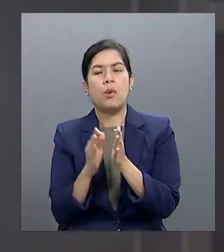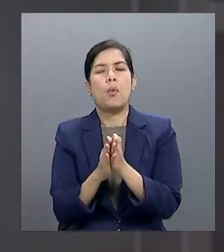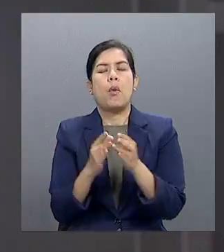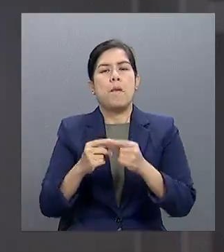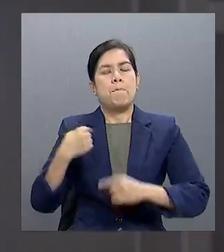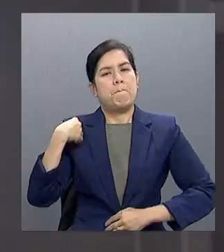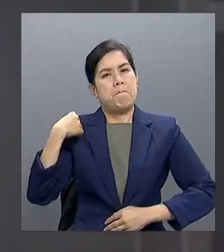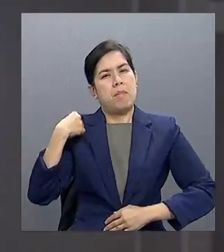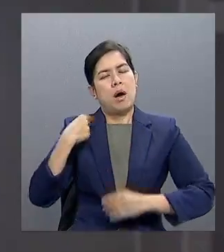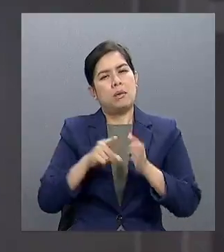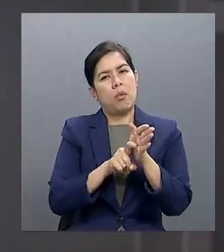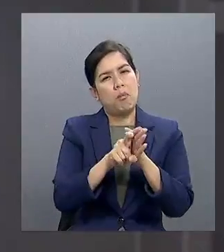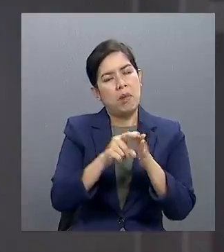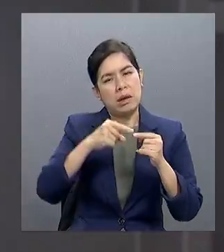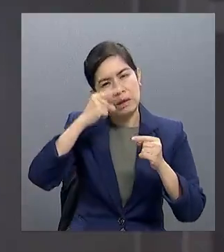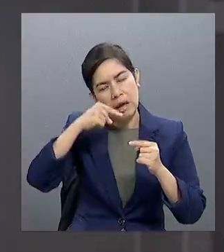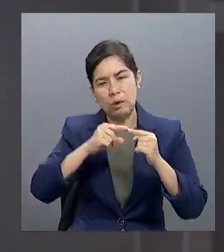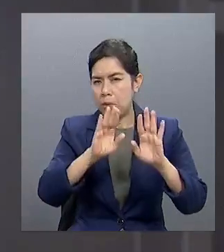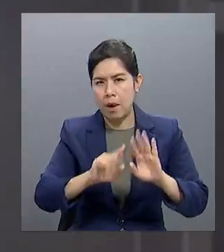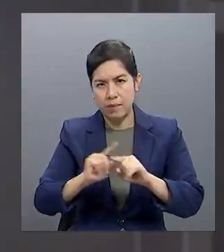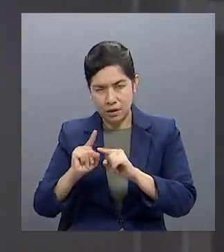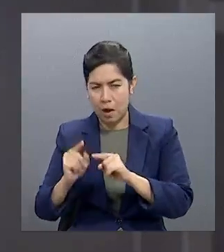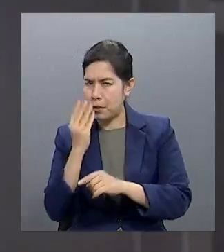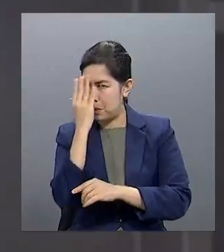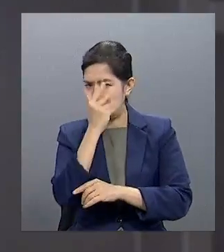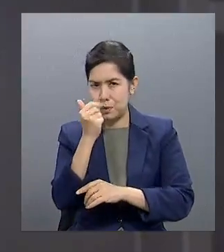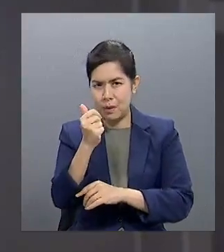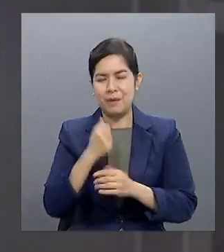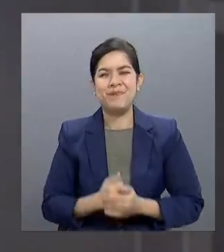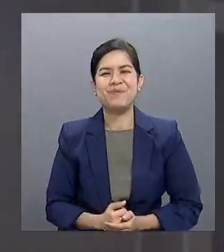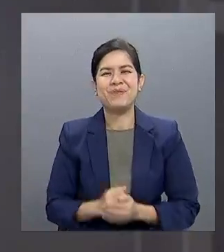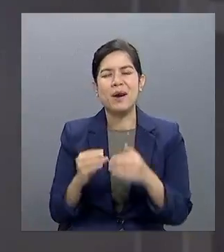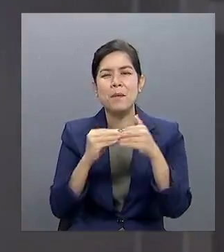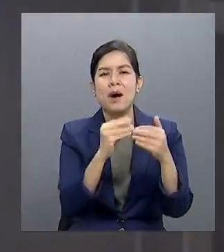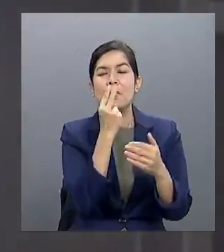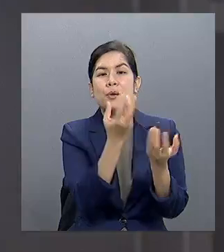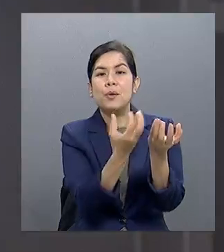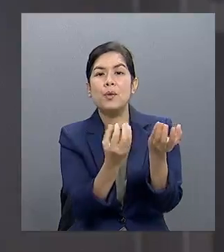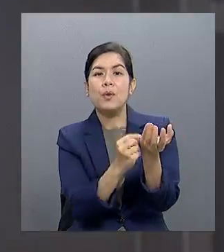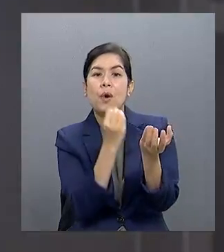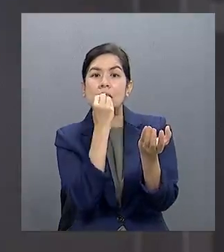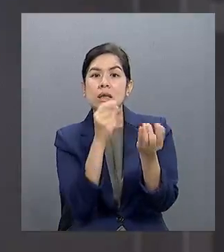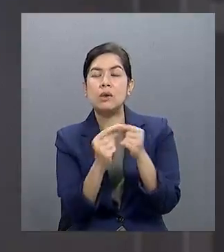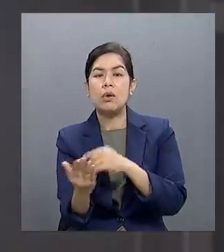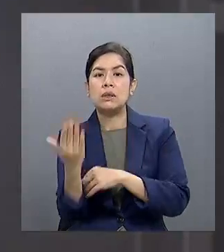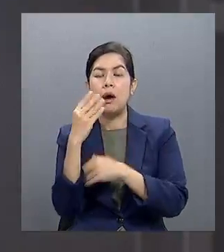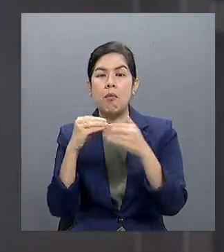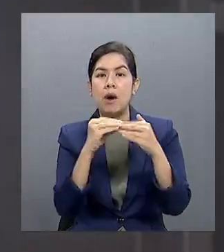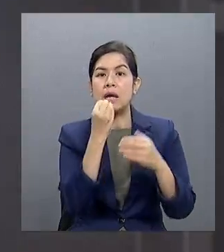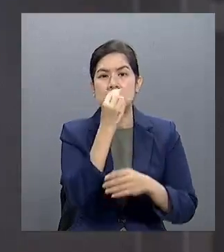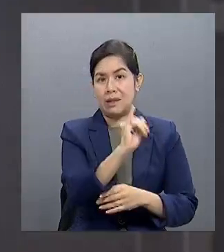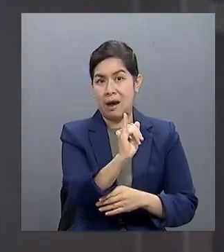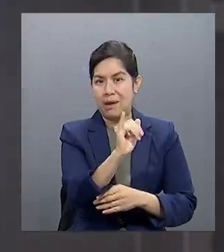ช้ได้กับทุกโอกาสจริงๆนะครับมากันที่เรื่องราวของของกินกันมากดีกว่าครับคุณผู้ชมครับเช้านี้มายังไม่ได้พาไปกินอะไรกันเลยนะครับพาไปกินของท